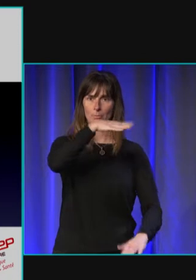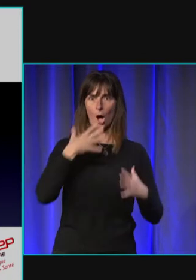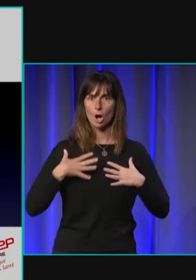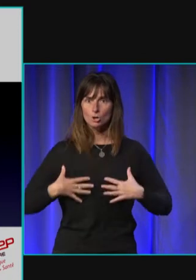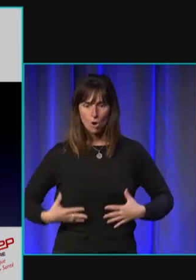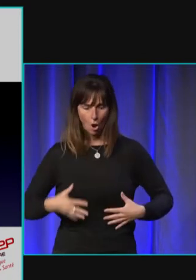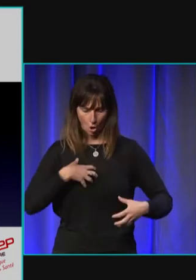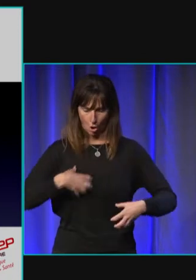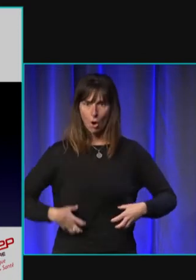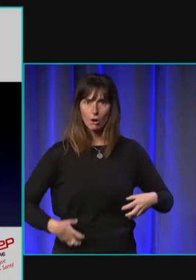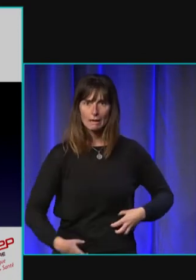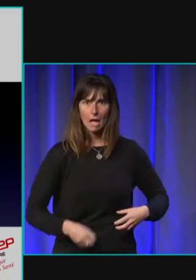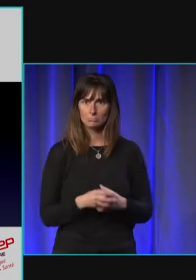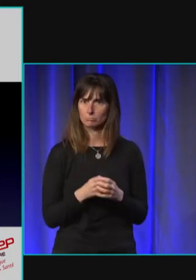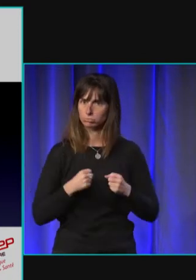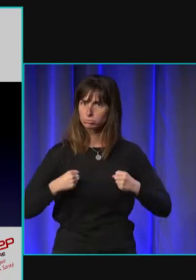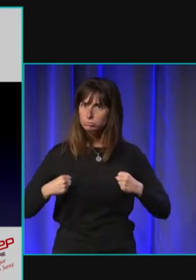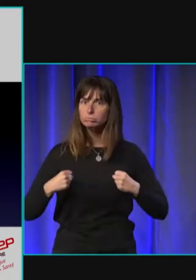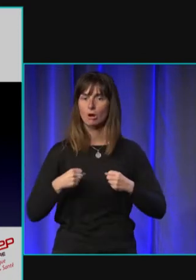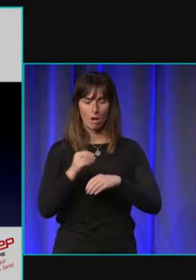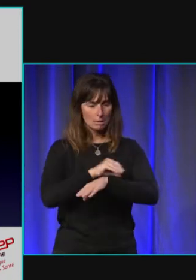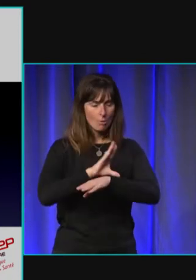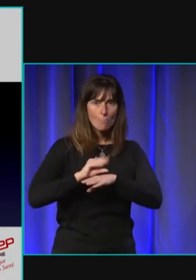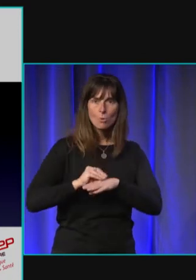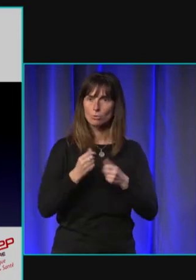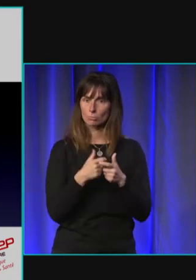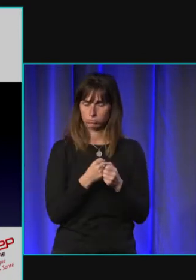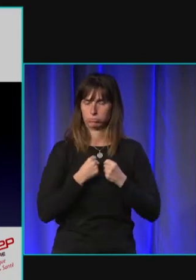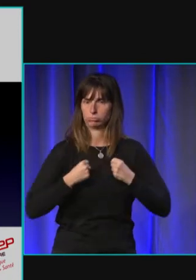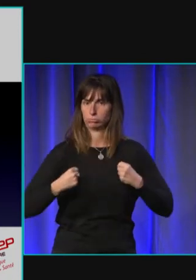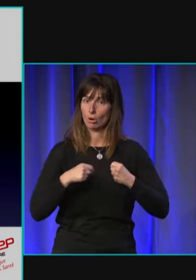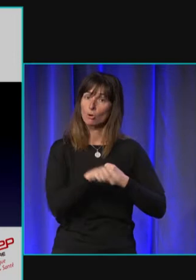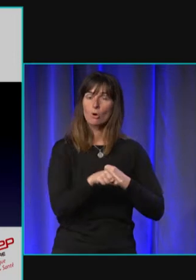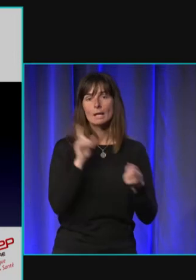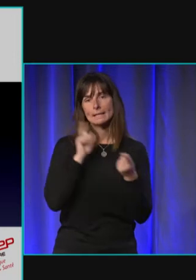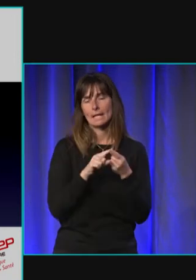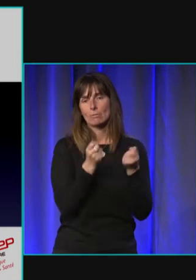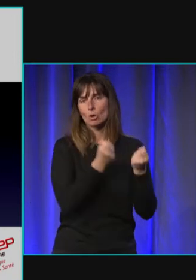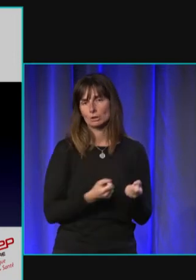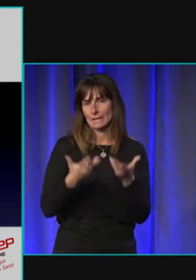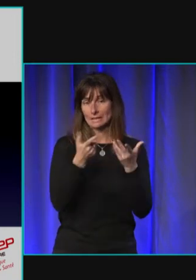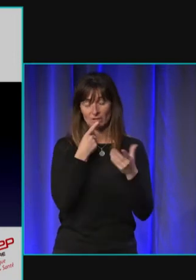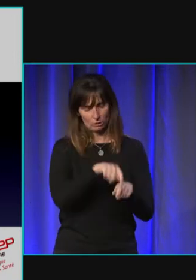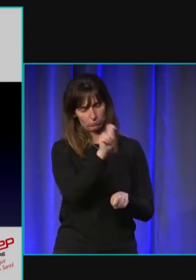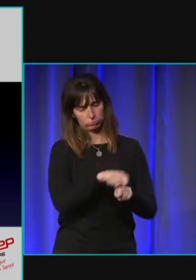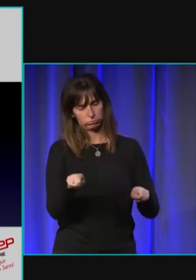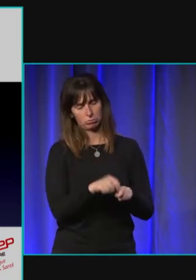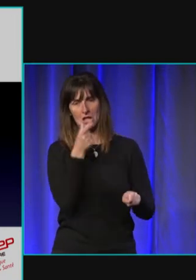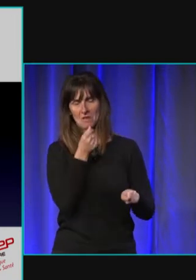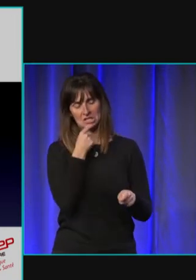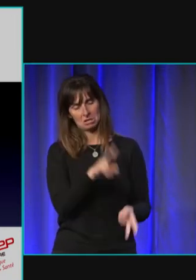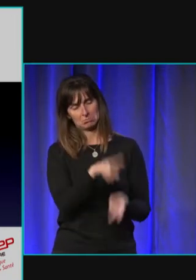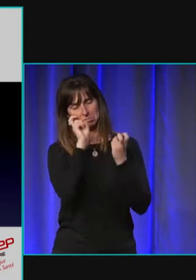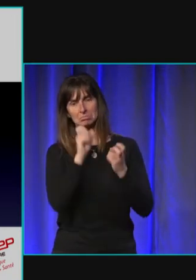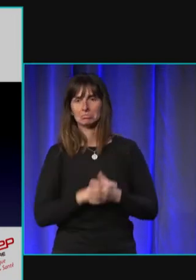organes, des tissus, de l'organisme. Donc là, c'est un phénomène qui est purement quantitatif, hein, qui est facilement mesurable, puisqu'on est capable